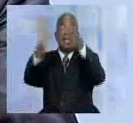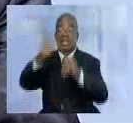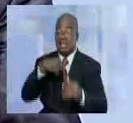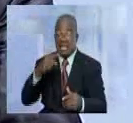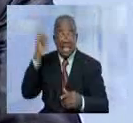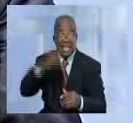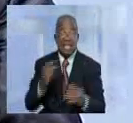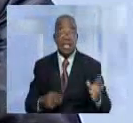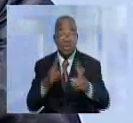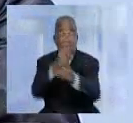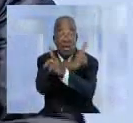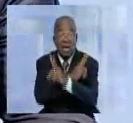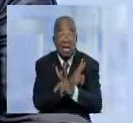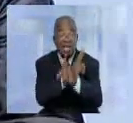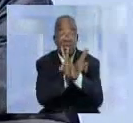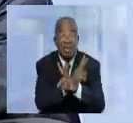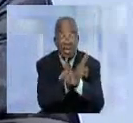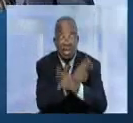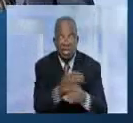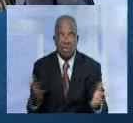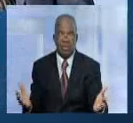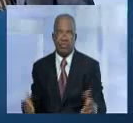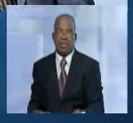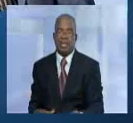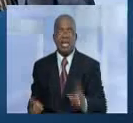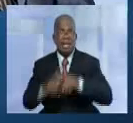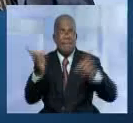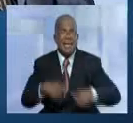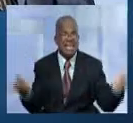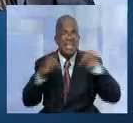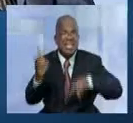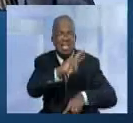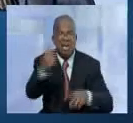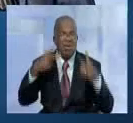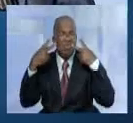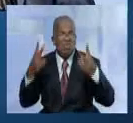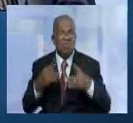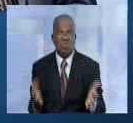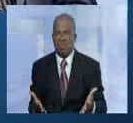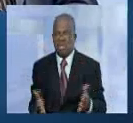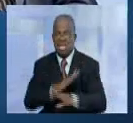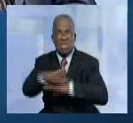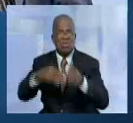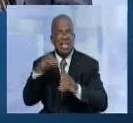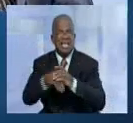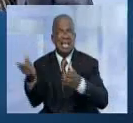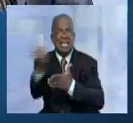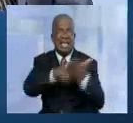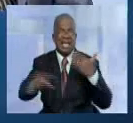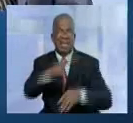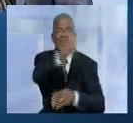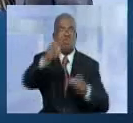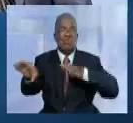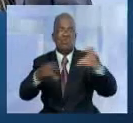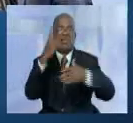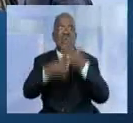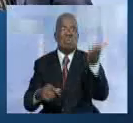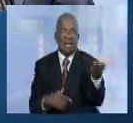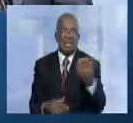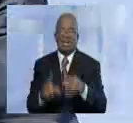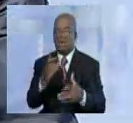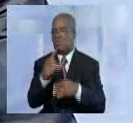ça. Et quand vous découvrez ces genres de construction dans les quartiers, qu'est-ce que vous faites? Vous savez... Ça fait près de...